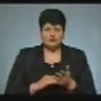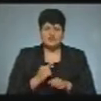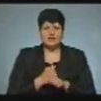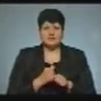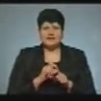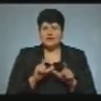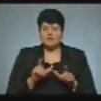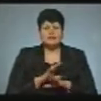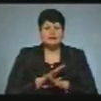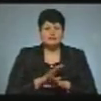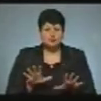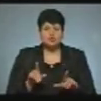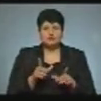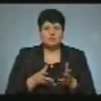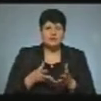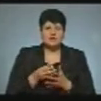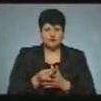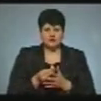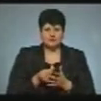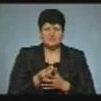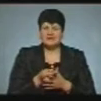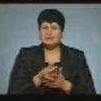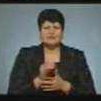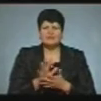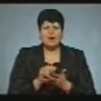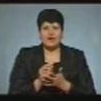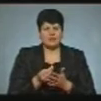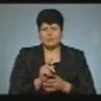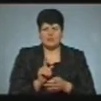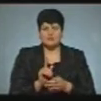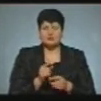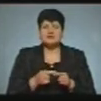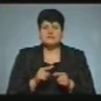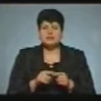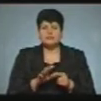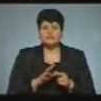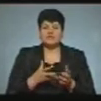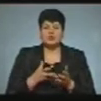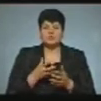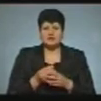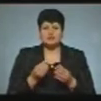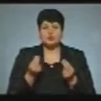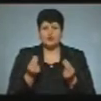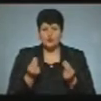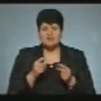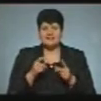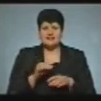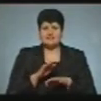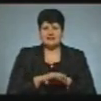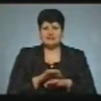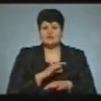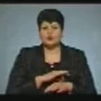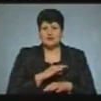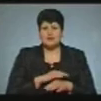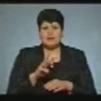було. Щодо тих платіжок, які вони показують, вони платили не орендну плату. Це було просто вони оплачували кошти за фактичне